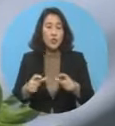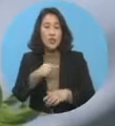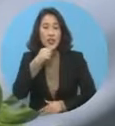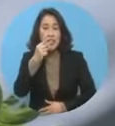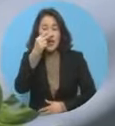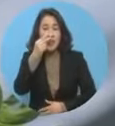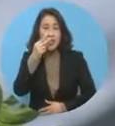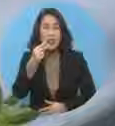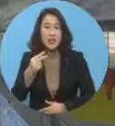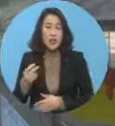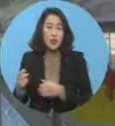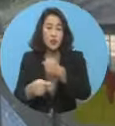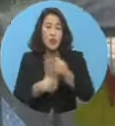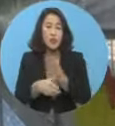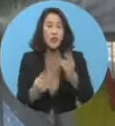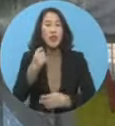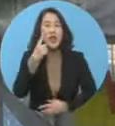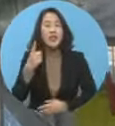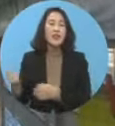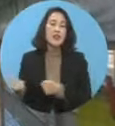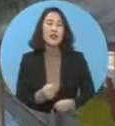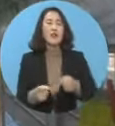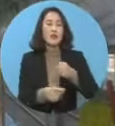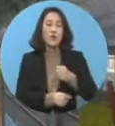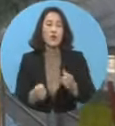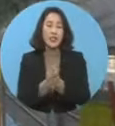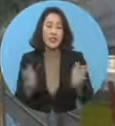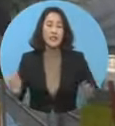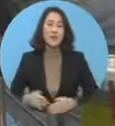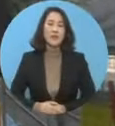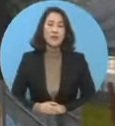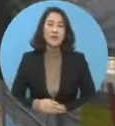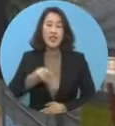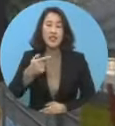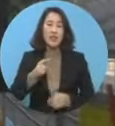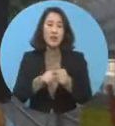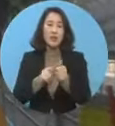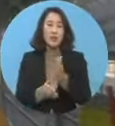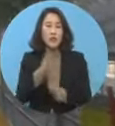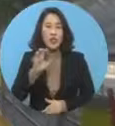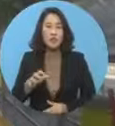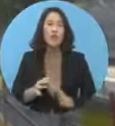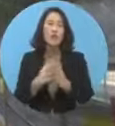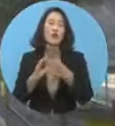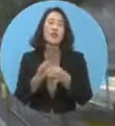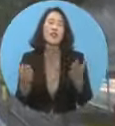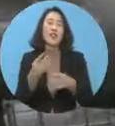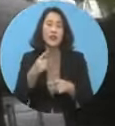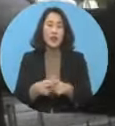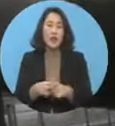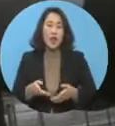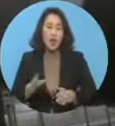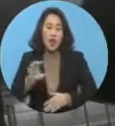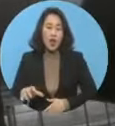나는 철보다 한 달 빨리 수확되고 있습니다. 선현우 씨는 도시에서 건축 관련 일을 하다 고향인